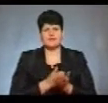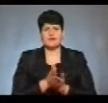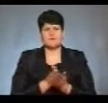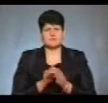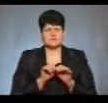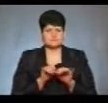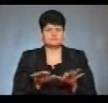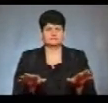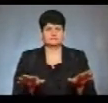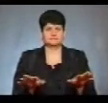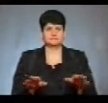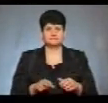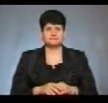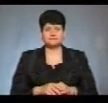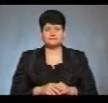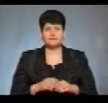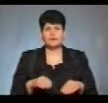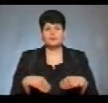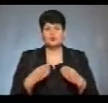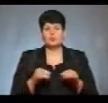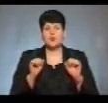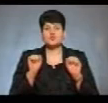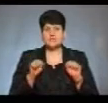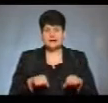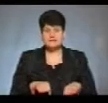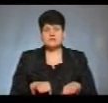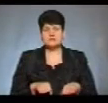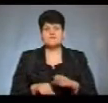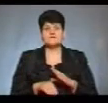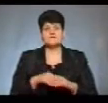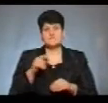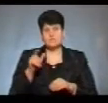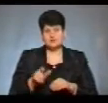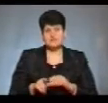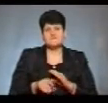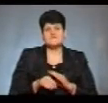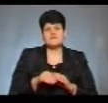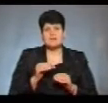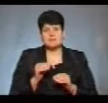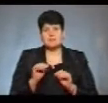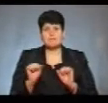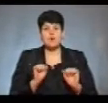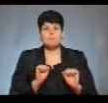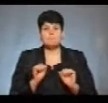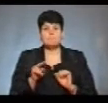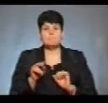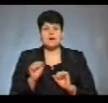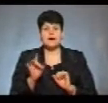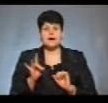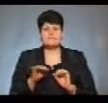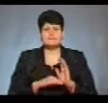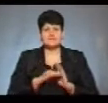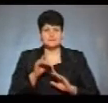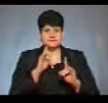Тобто подається, значить, можливість виборця вибрати і по парламентських можливостях